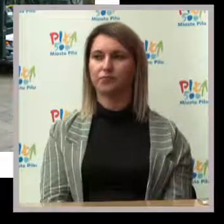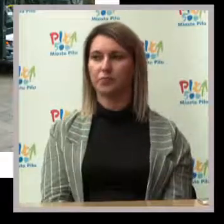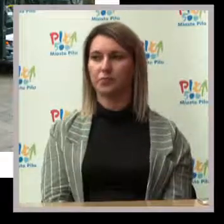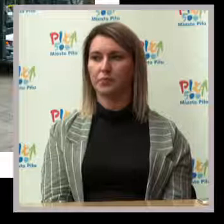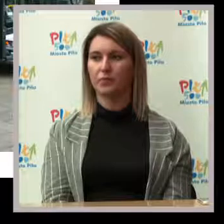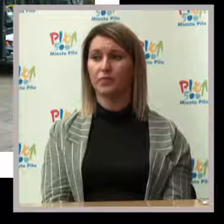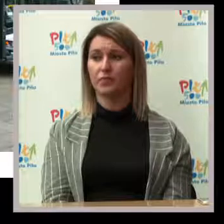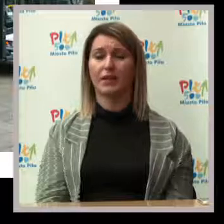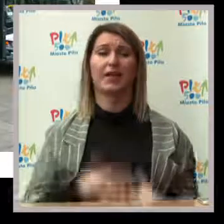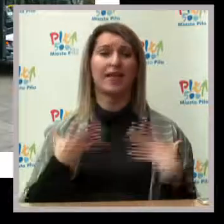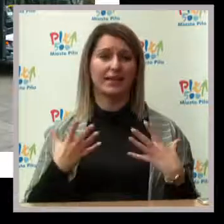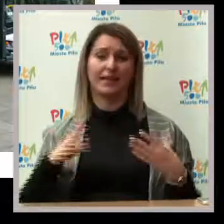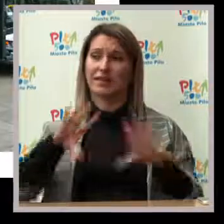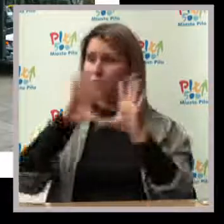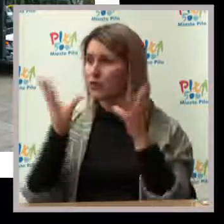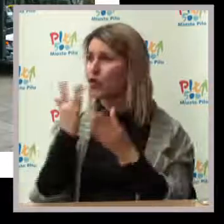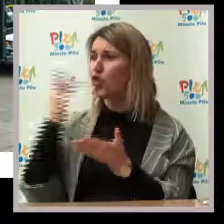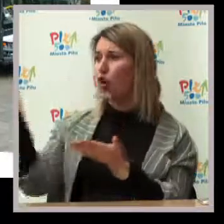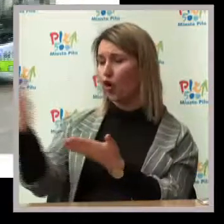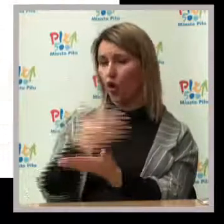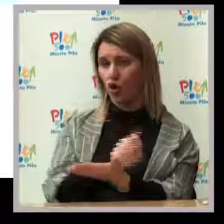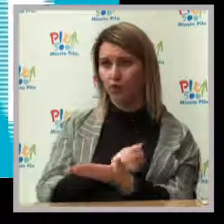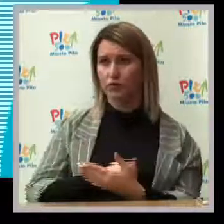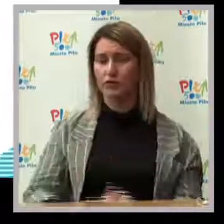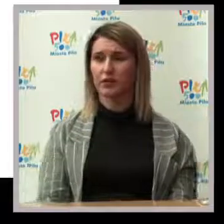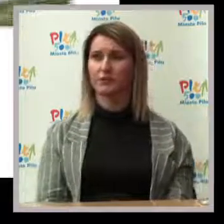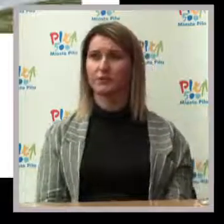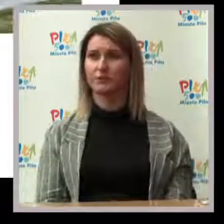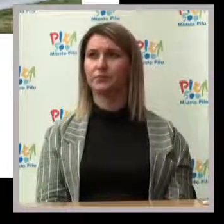do korzystania jak najczęstszego.